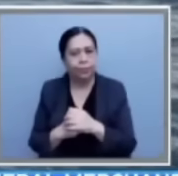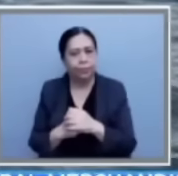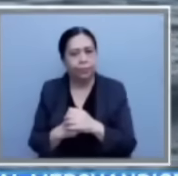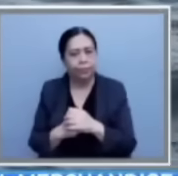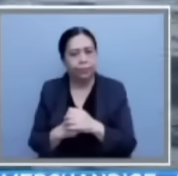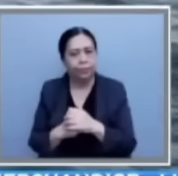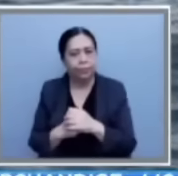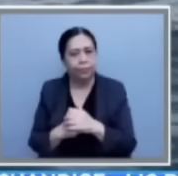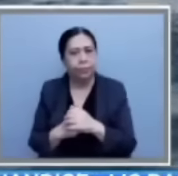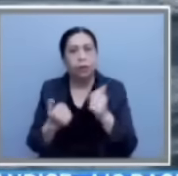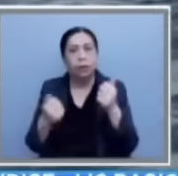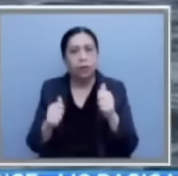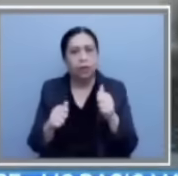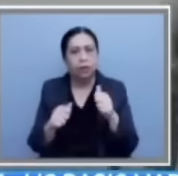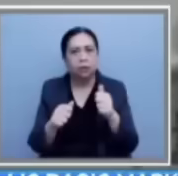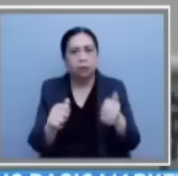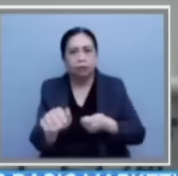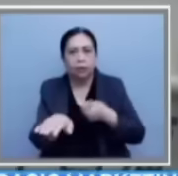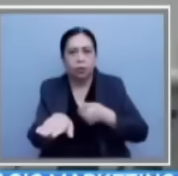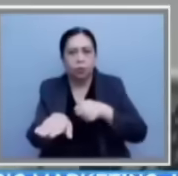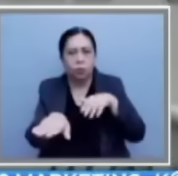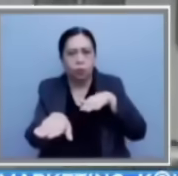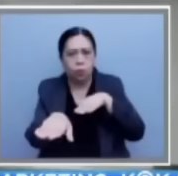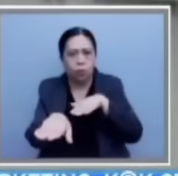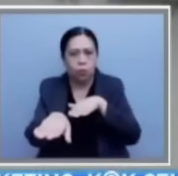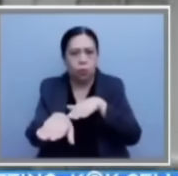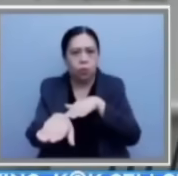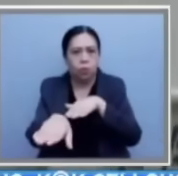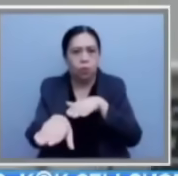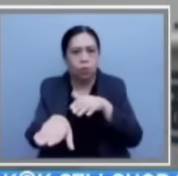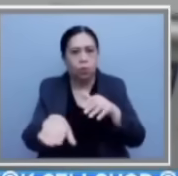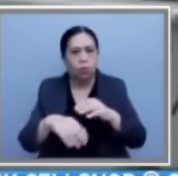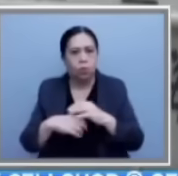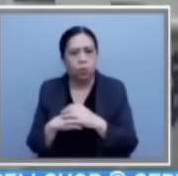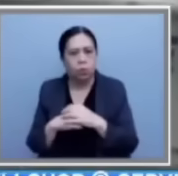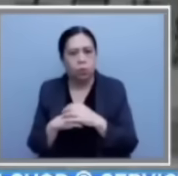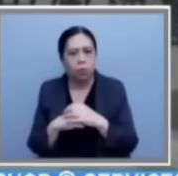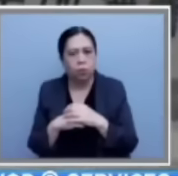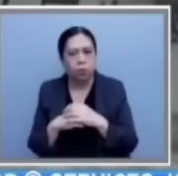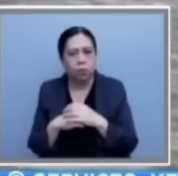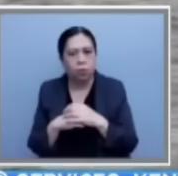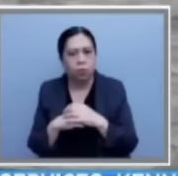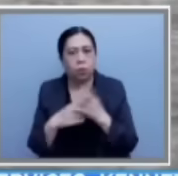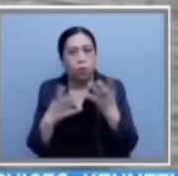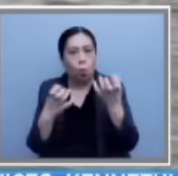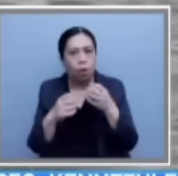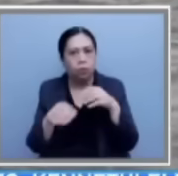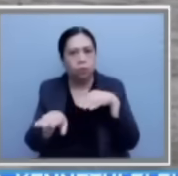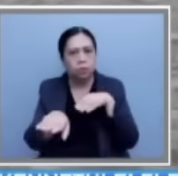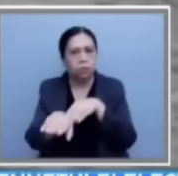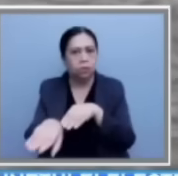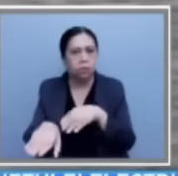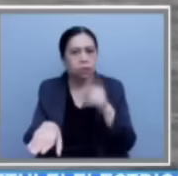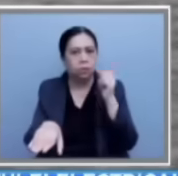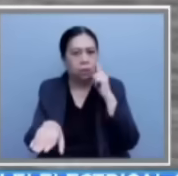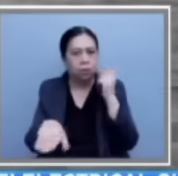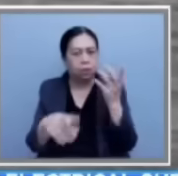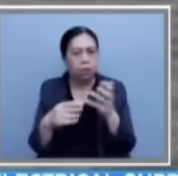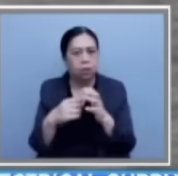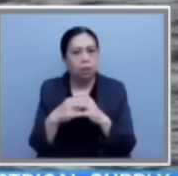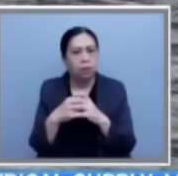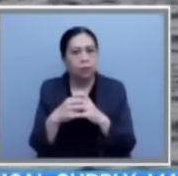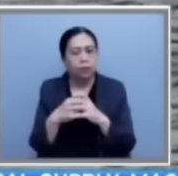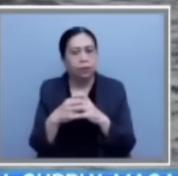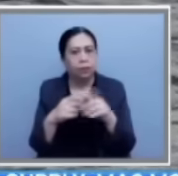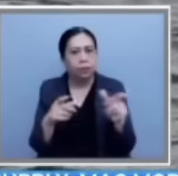buntutan at ah sa tingin natin ay ah karing dunggul bagamat yung brp cabra